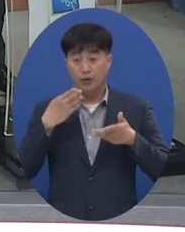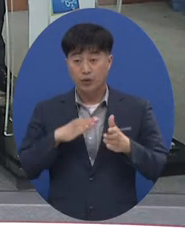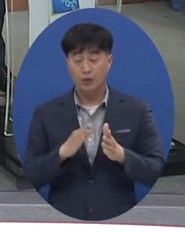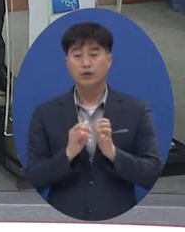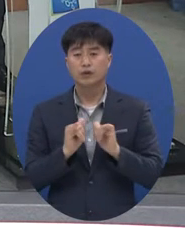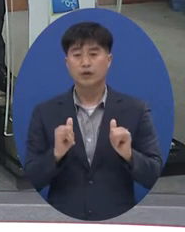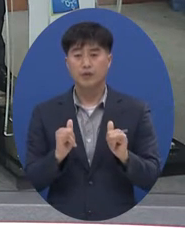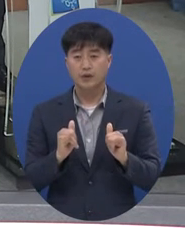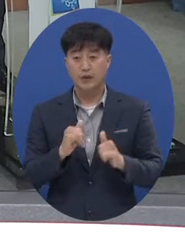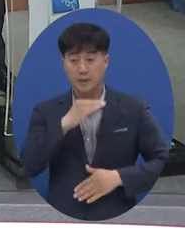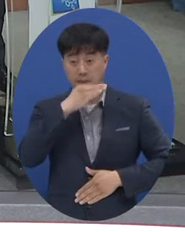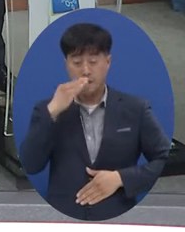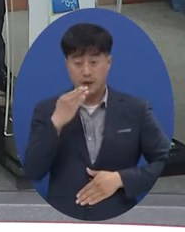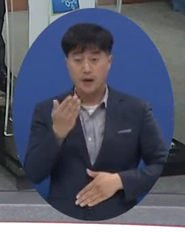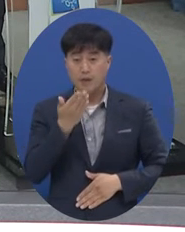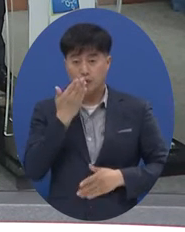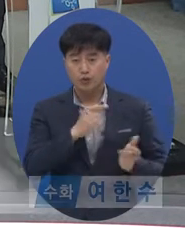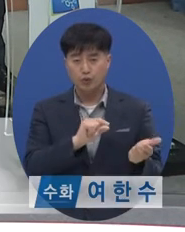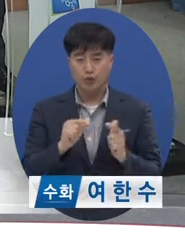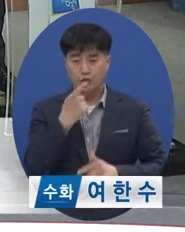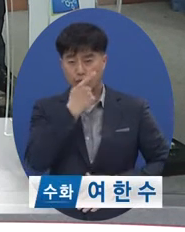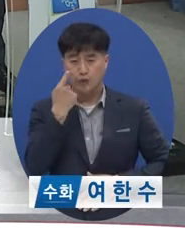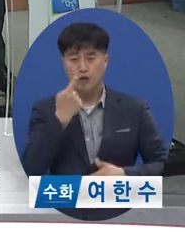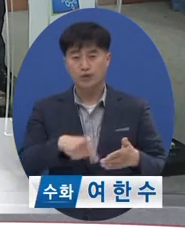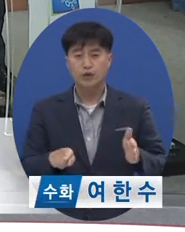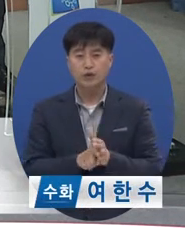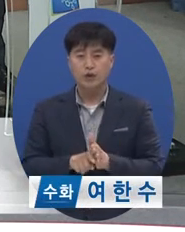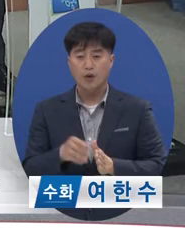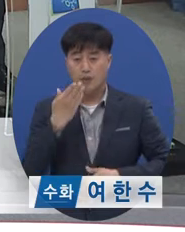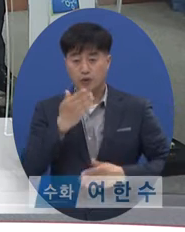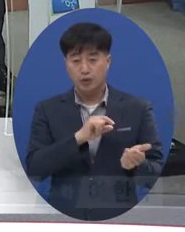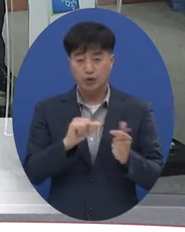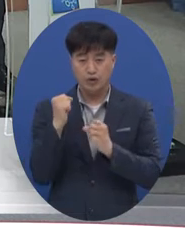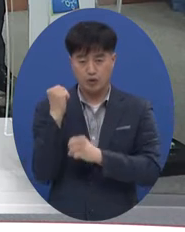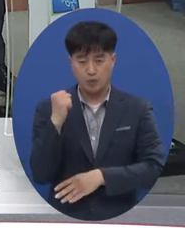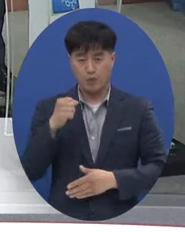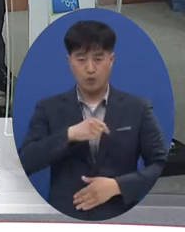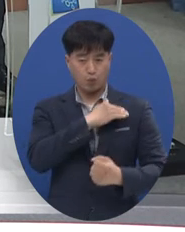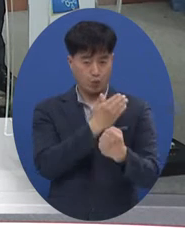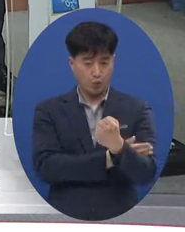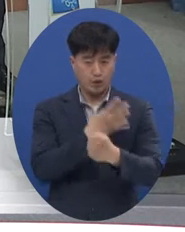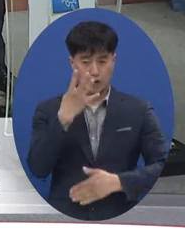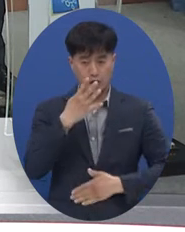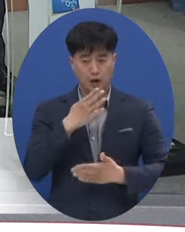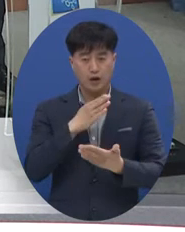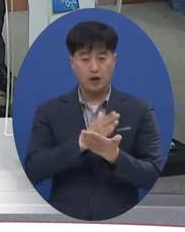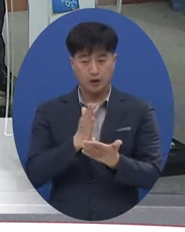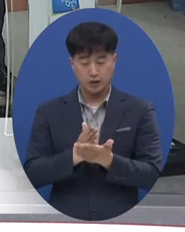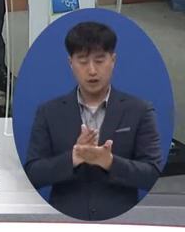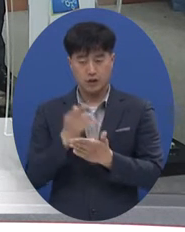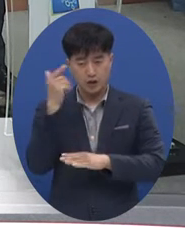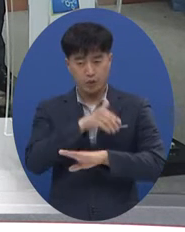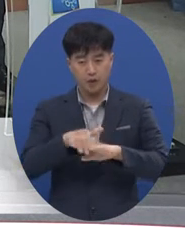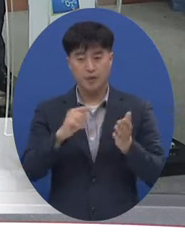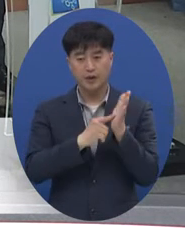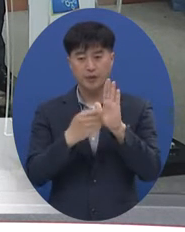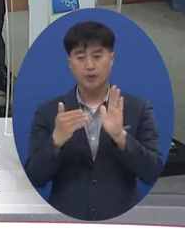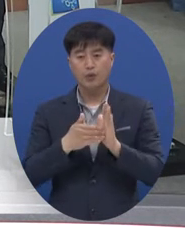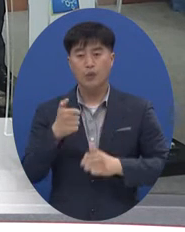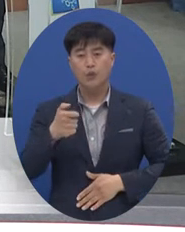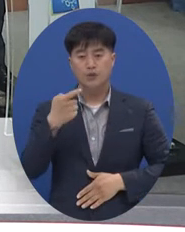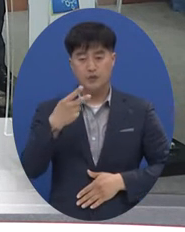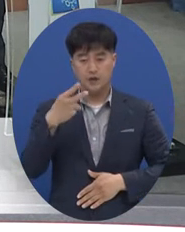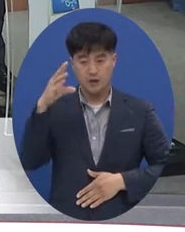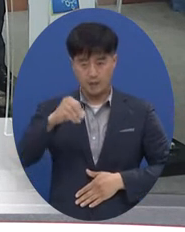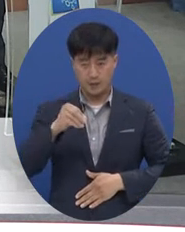경기도가 도민의 바른 식생활과 안전한 먹거리를 보장하기 위해 먹거리 기본권과 관련된 네 가지 전략을 발표했습니다. 52만